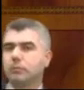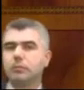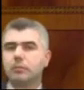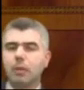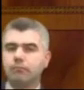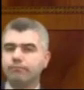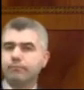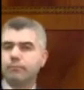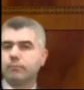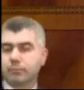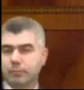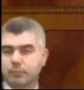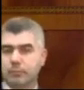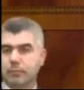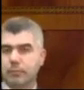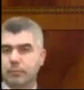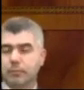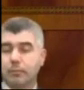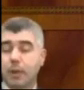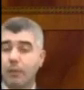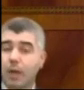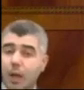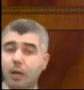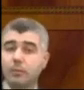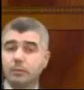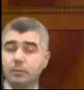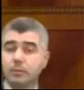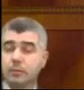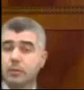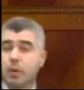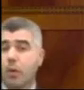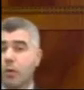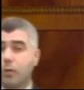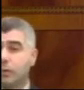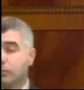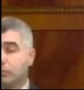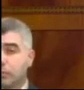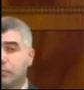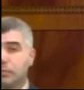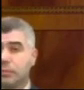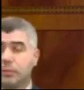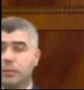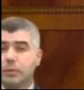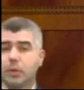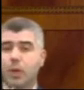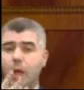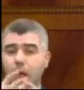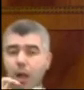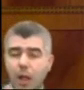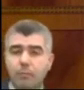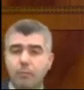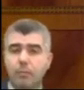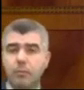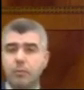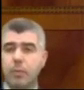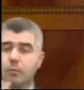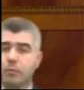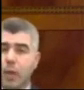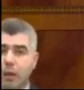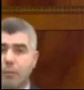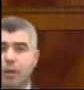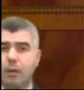التحديات التي ذكرتها، التحدي المتعلق بالمنافسة بالدمج في مجال الطاقة والمجال الرقمي والبحث في